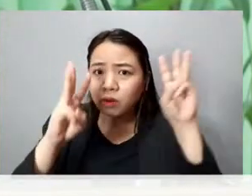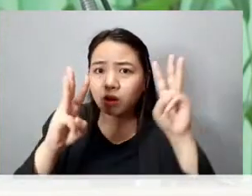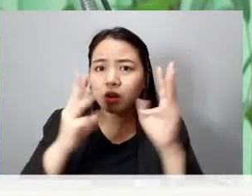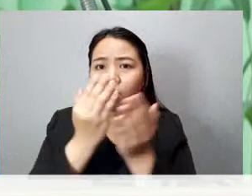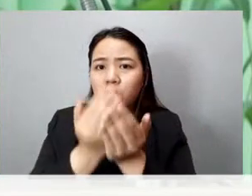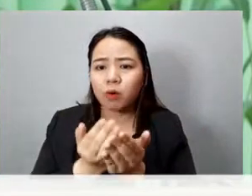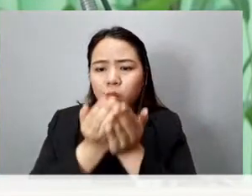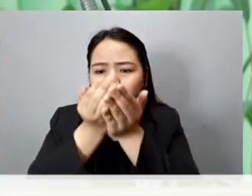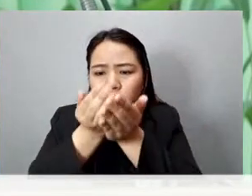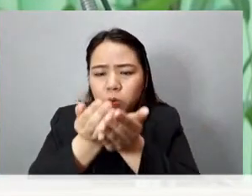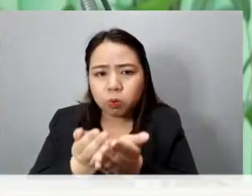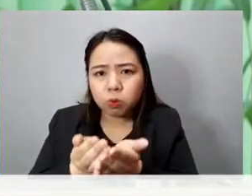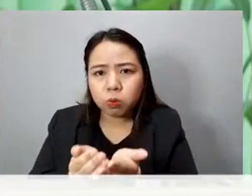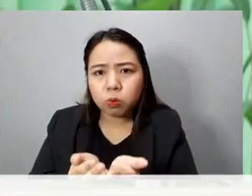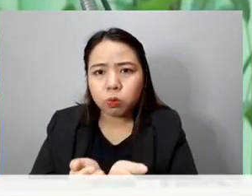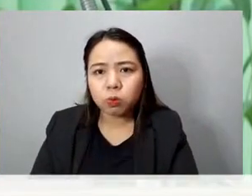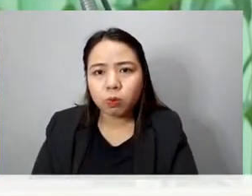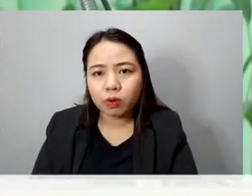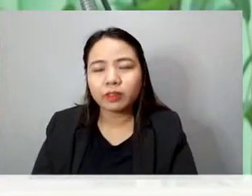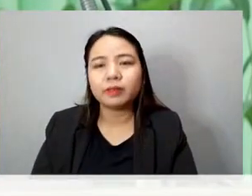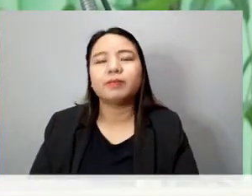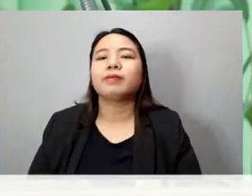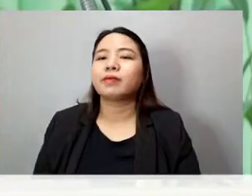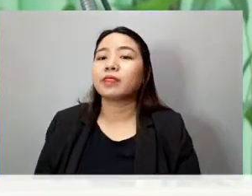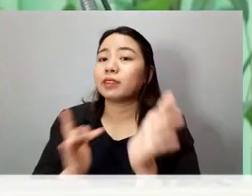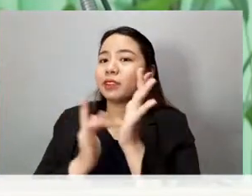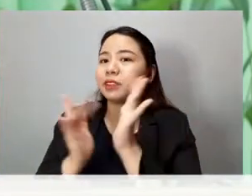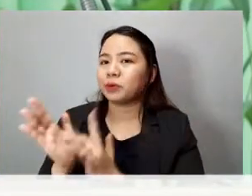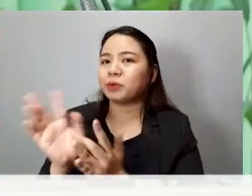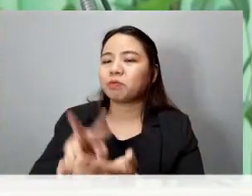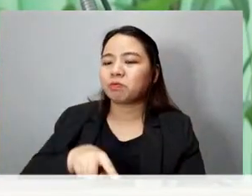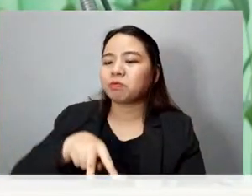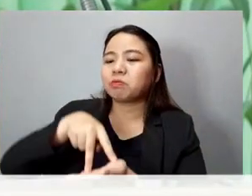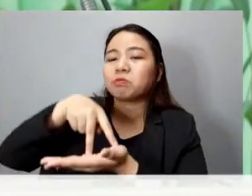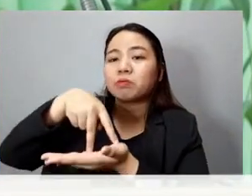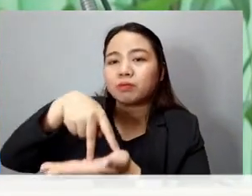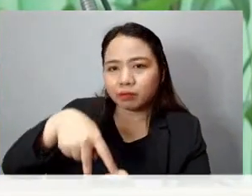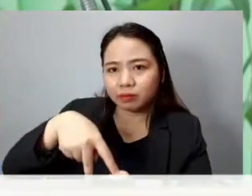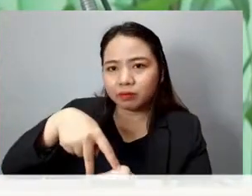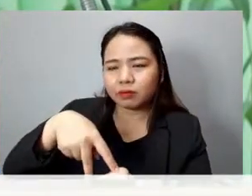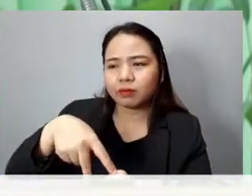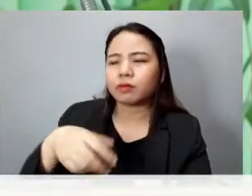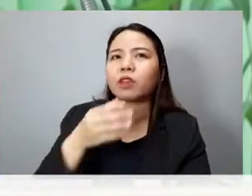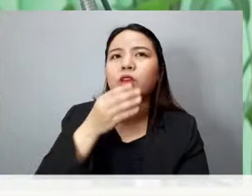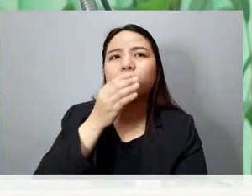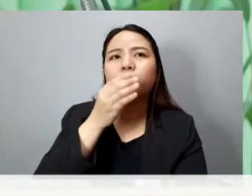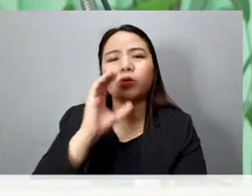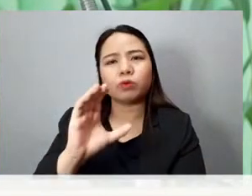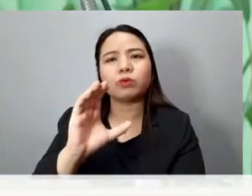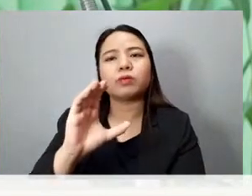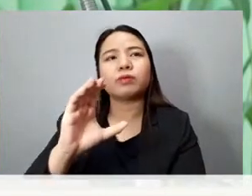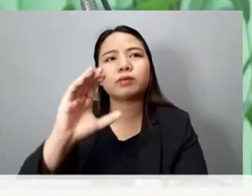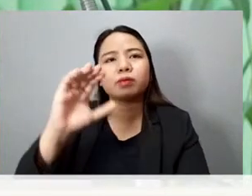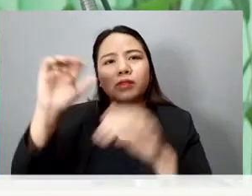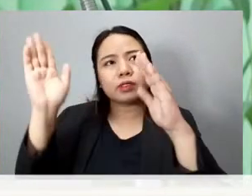tayo." Bumangon si Jesus at iniutos sa hangin,